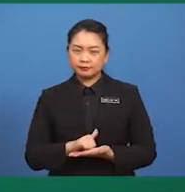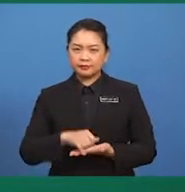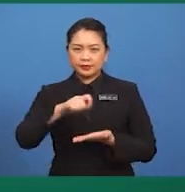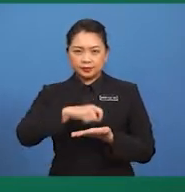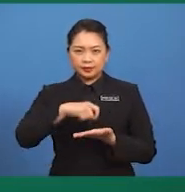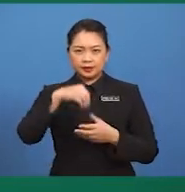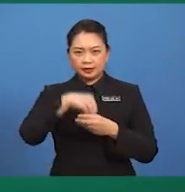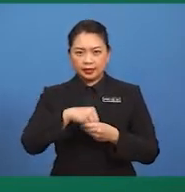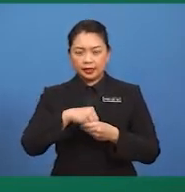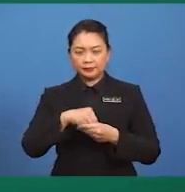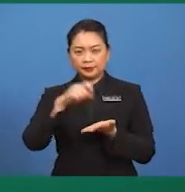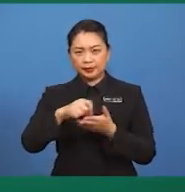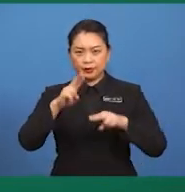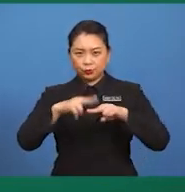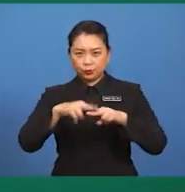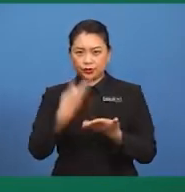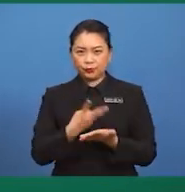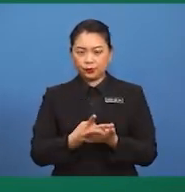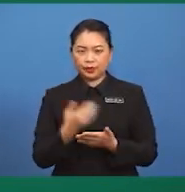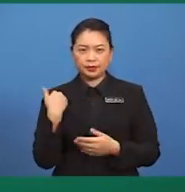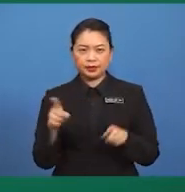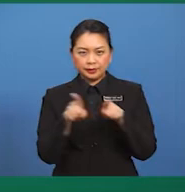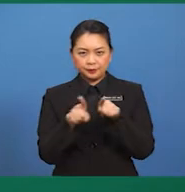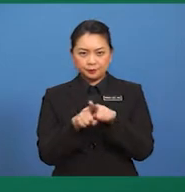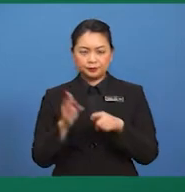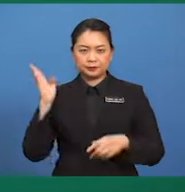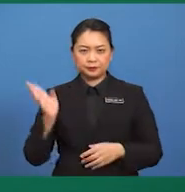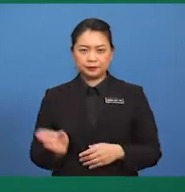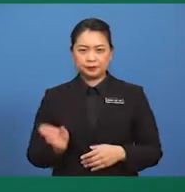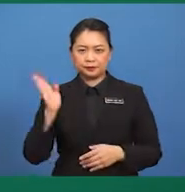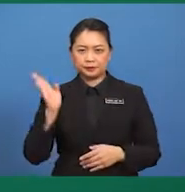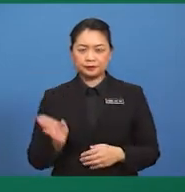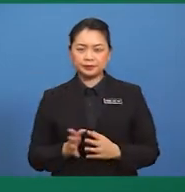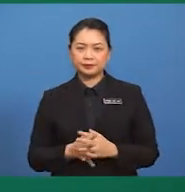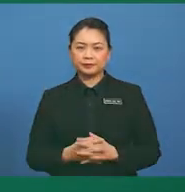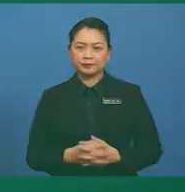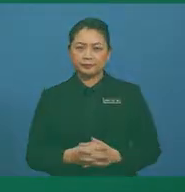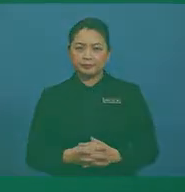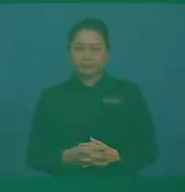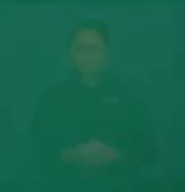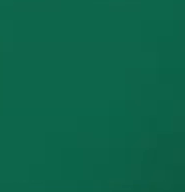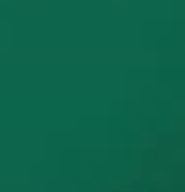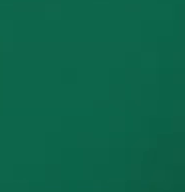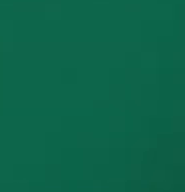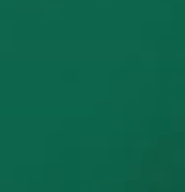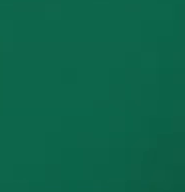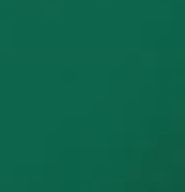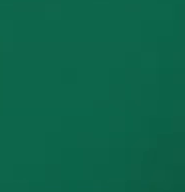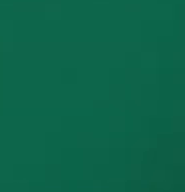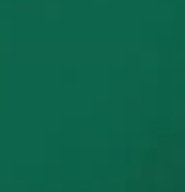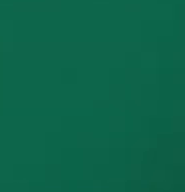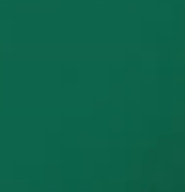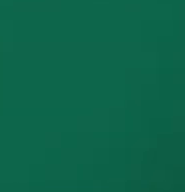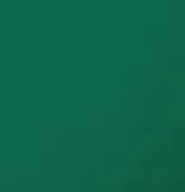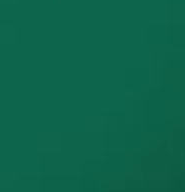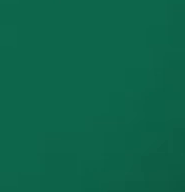murid-murid, catatan dalam penyata kedudukan kewangan adalah seperti yang ditunjukkan. Dalam komponen aset semasa, kita